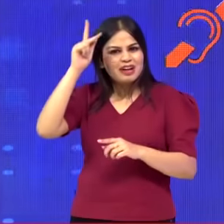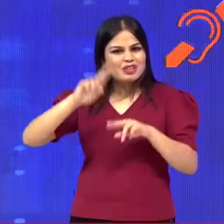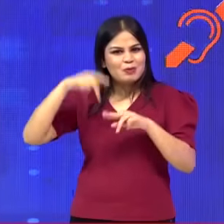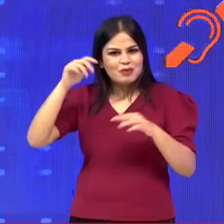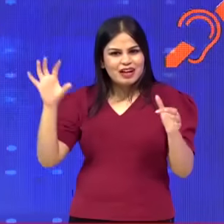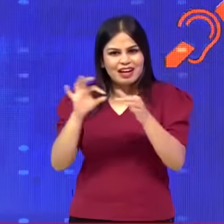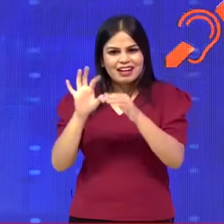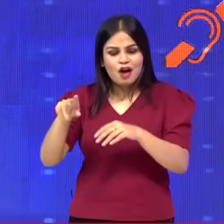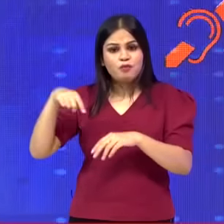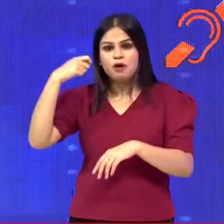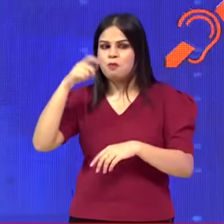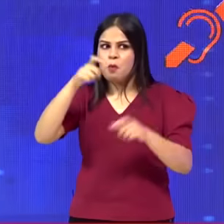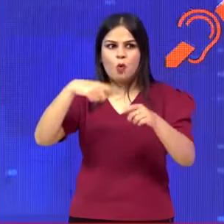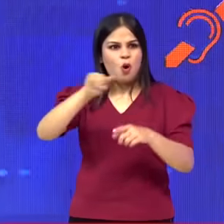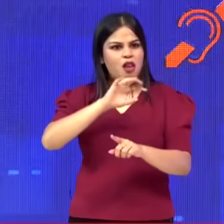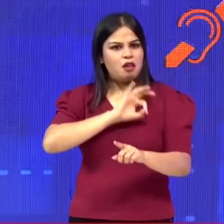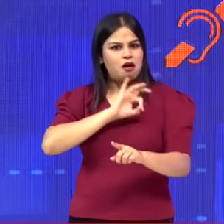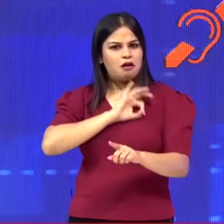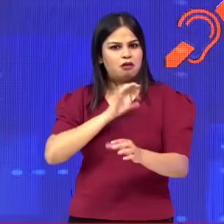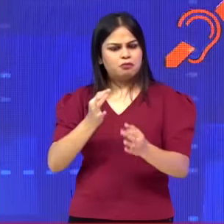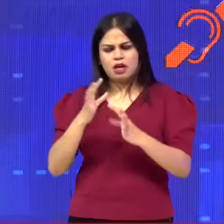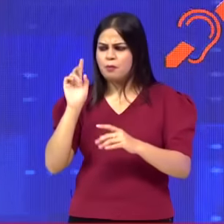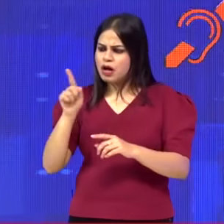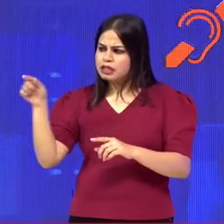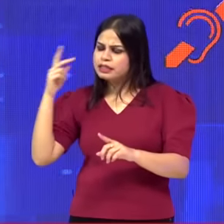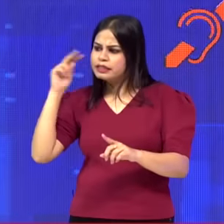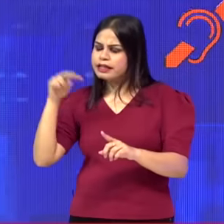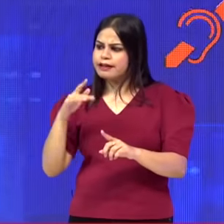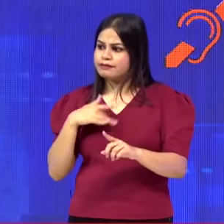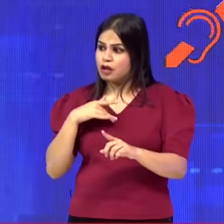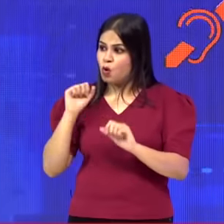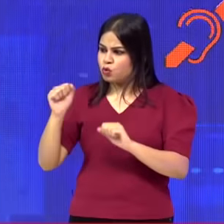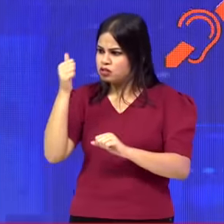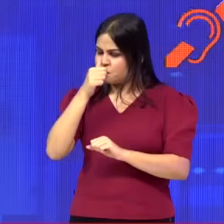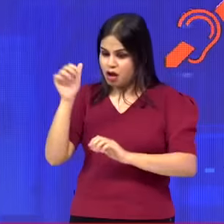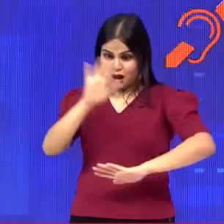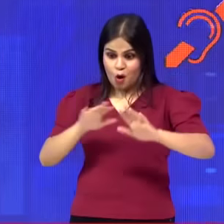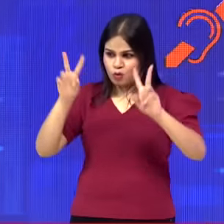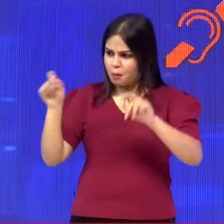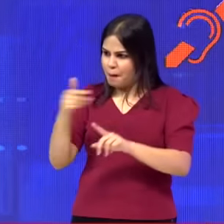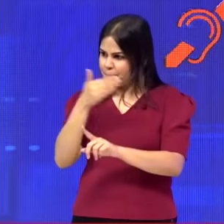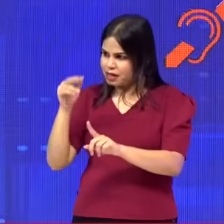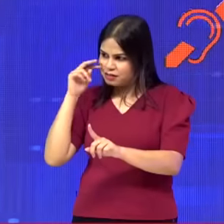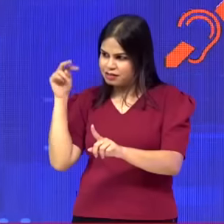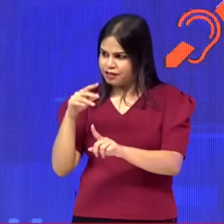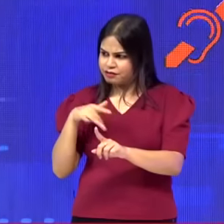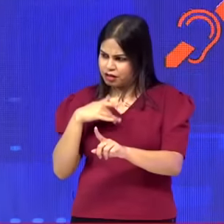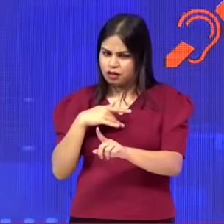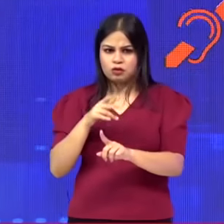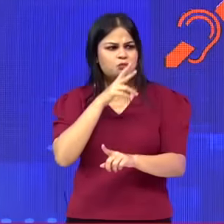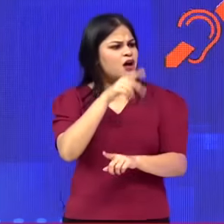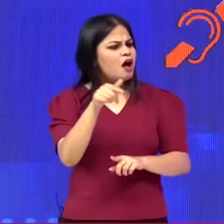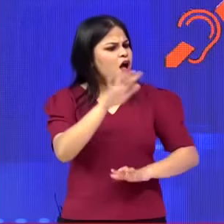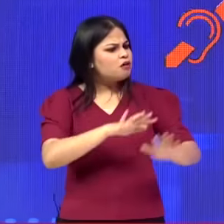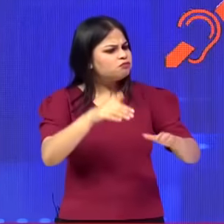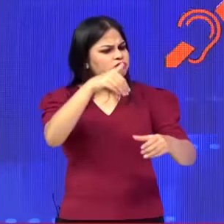आपको लगता है कि एक्टिंग के लिहाज से आपकी वन ऑफ द बेस्ट? सर वो उसमें कोई एक्टिंग थी नहीं, क्योंकि वो